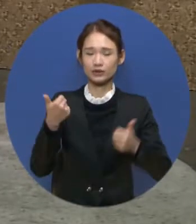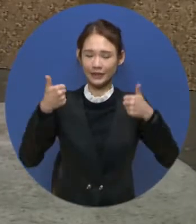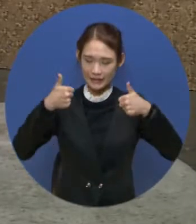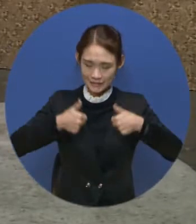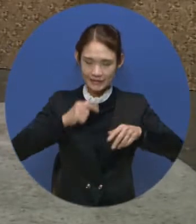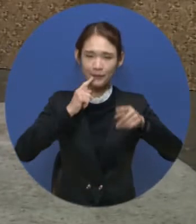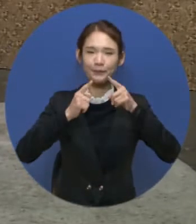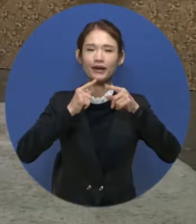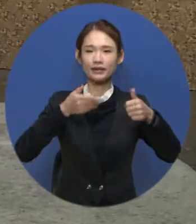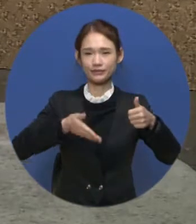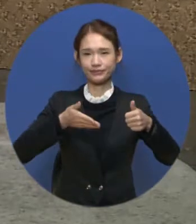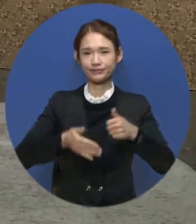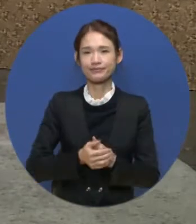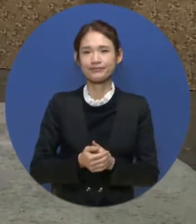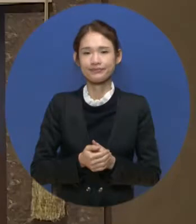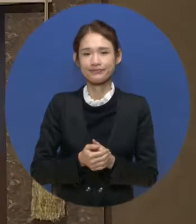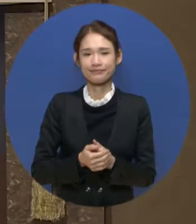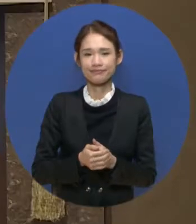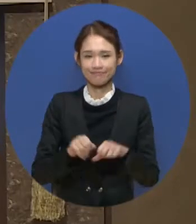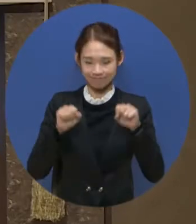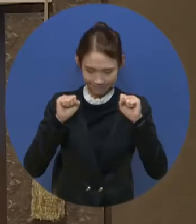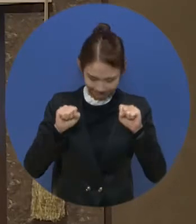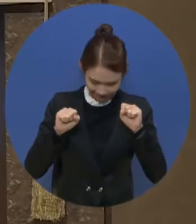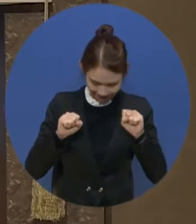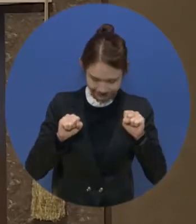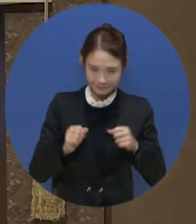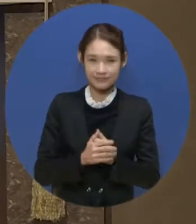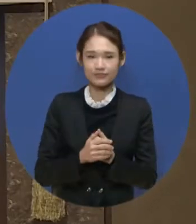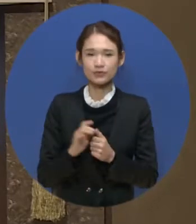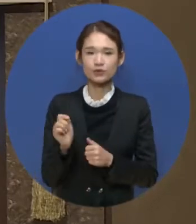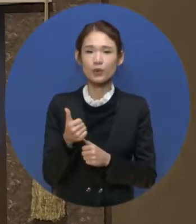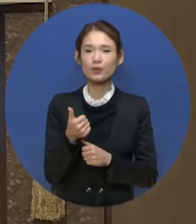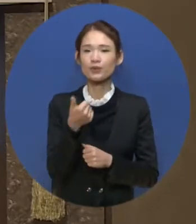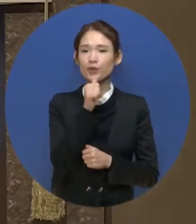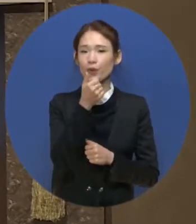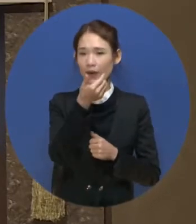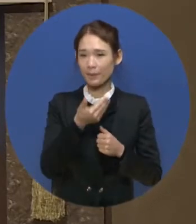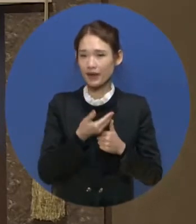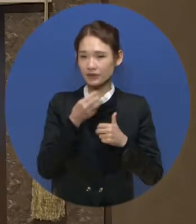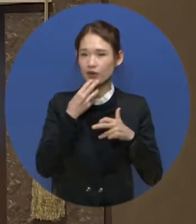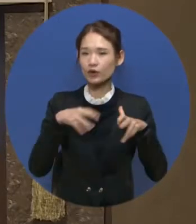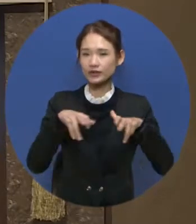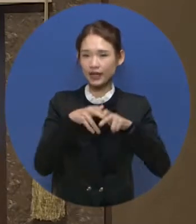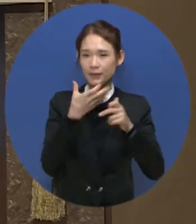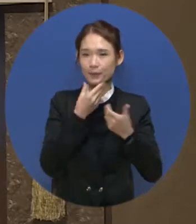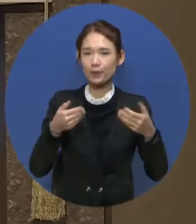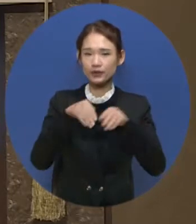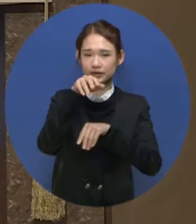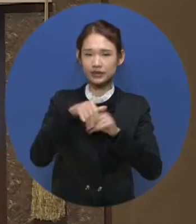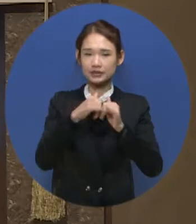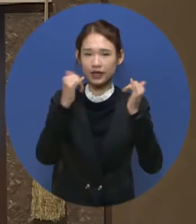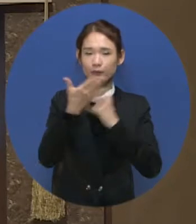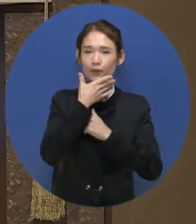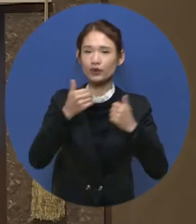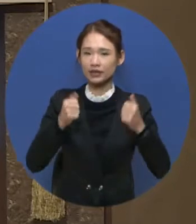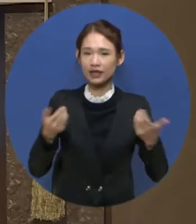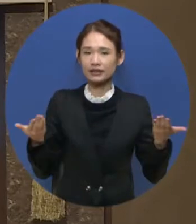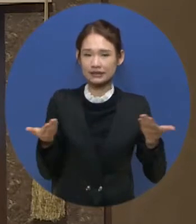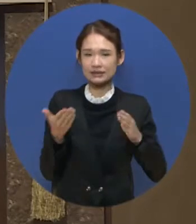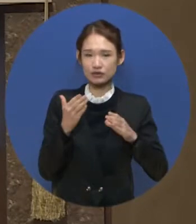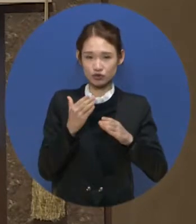말씀 부탁드리겠습니다. 네. 안녕하세요. 방금 소개받은 서울장애인복지관에서 사회복지사로 일하고